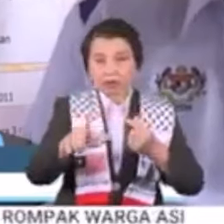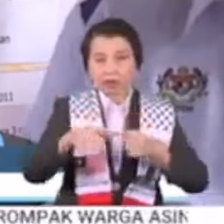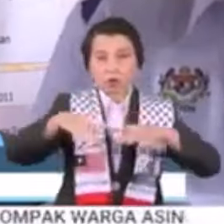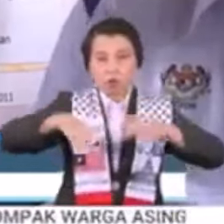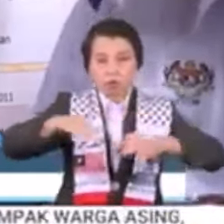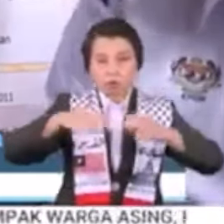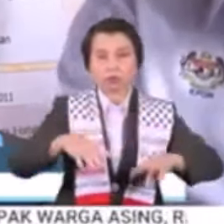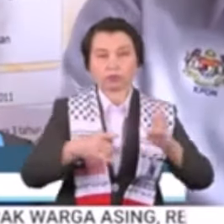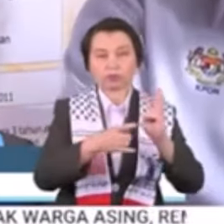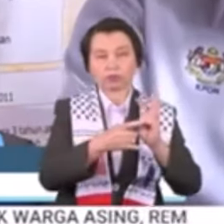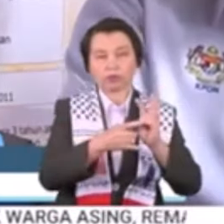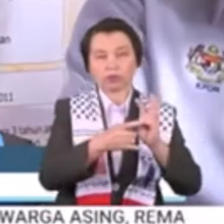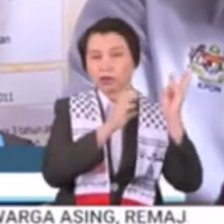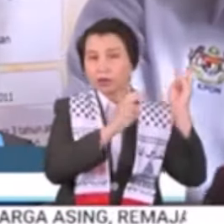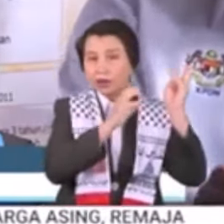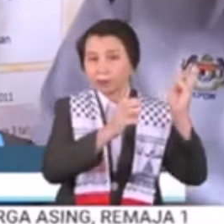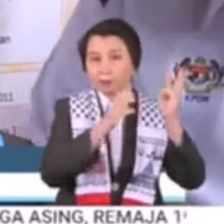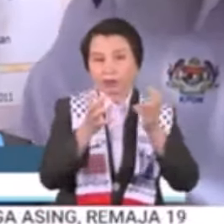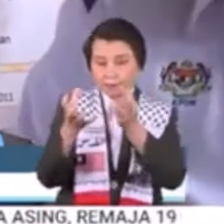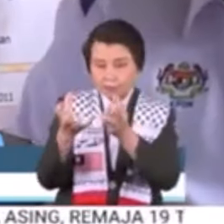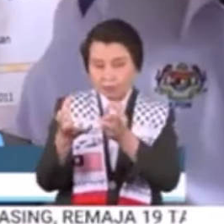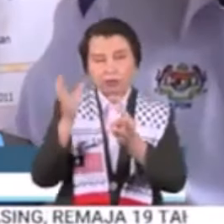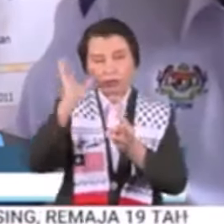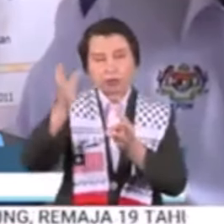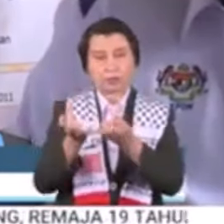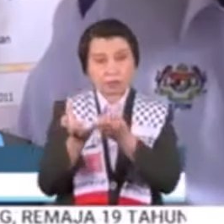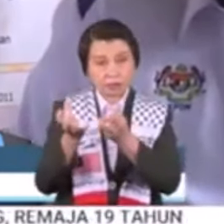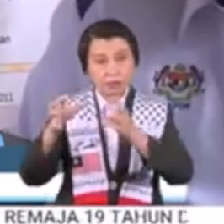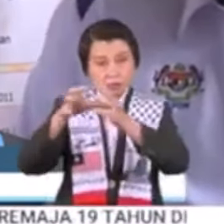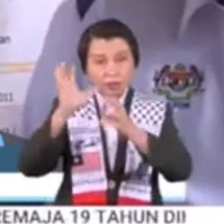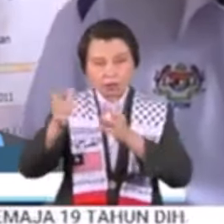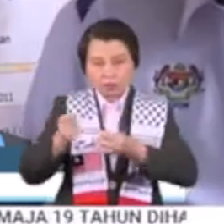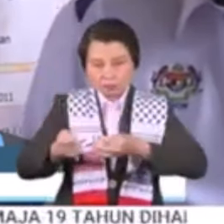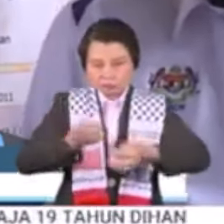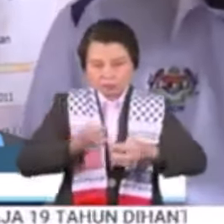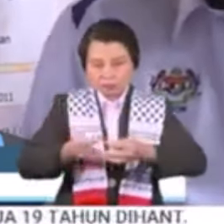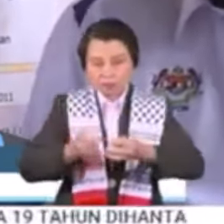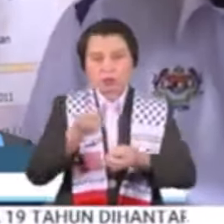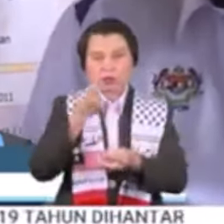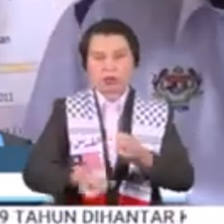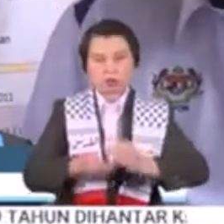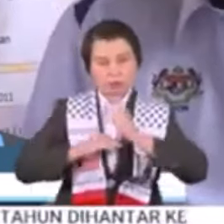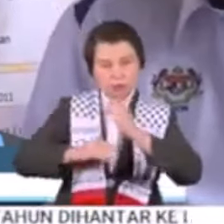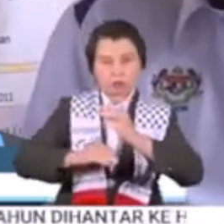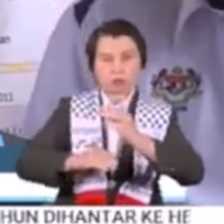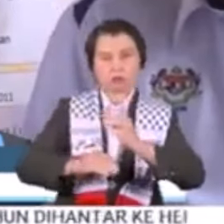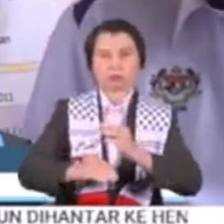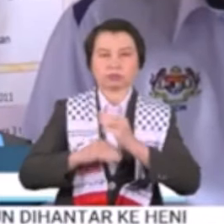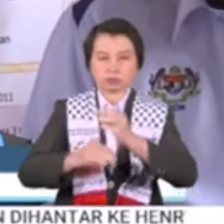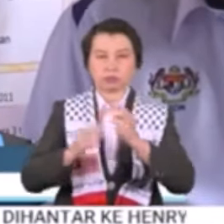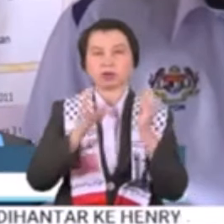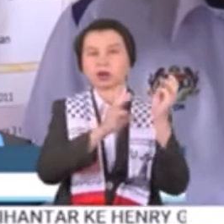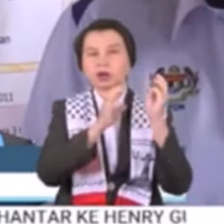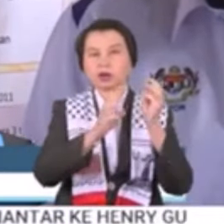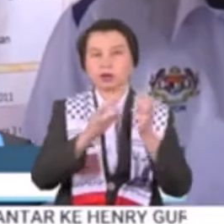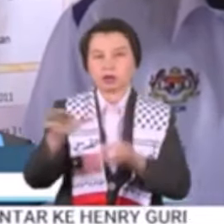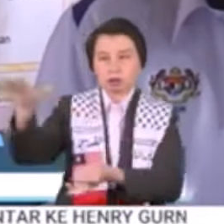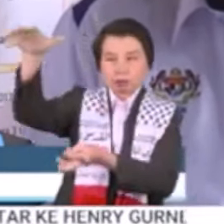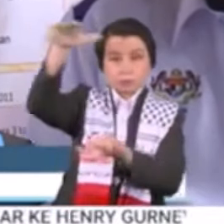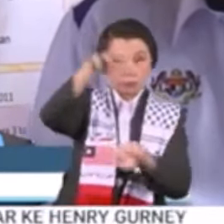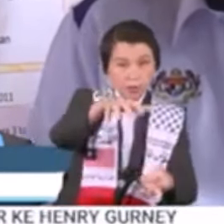Australia, kelapa biji yang akan kita kawal harga maksimum dia di peringkat